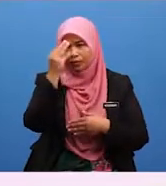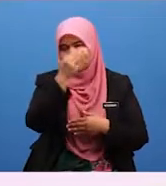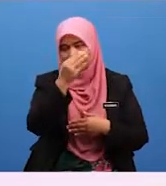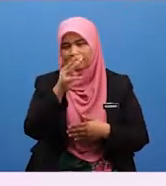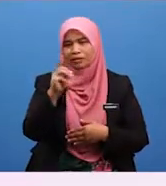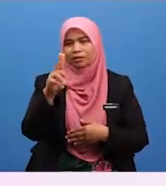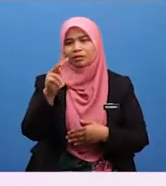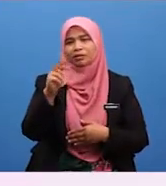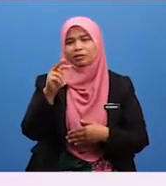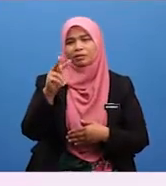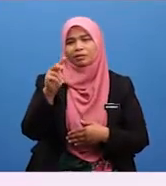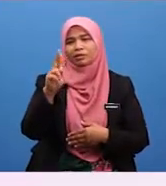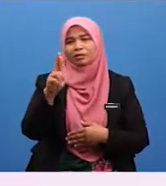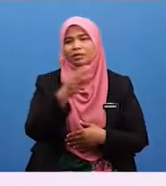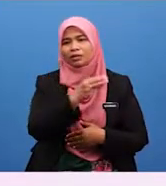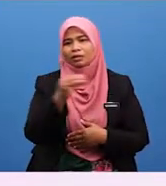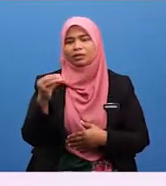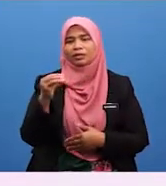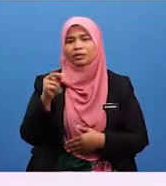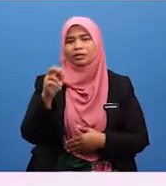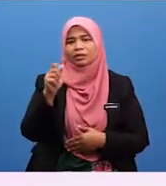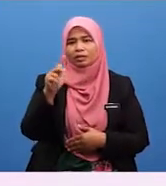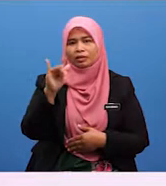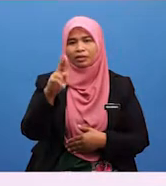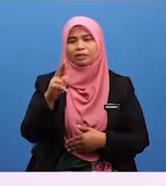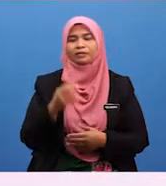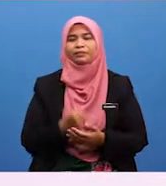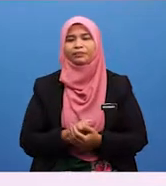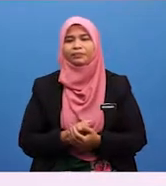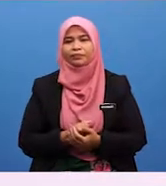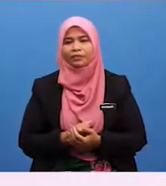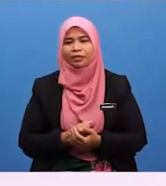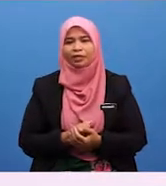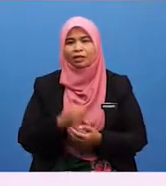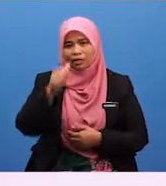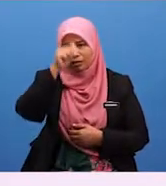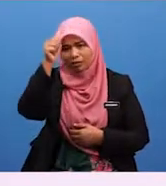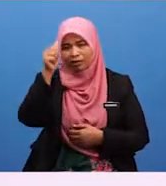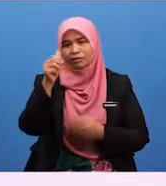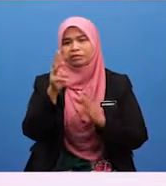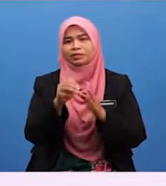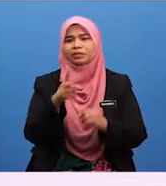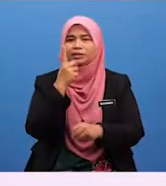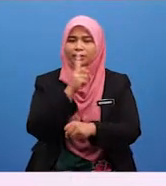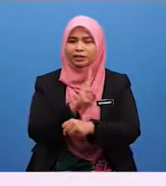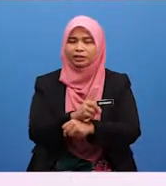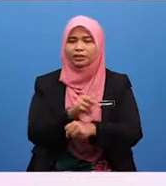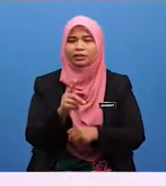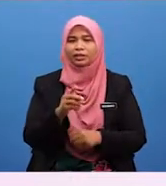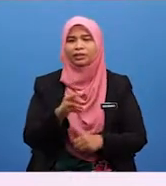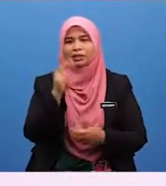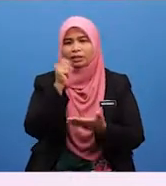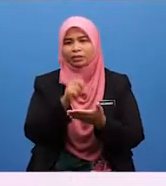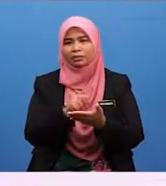dan Nakir, serta menghadapi soalan-soalan kubur. Allah SWT menjanjikan nikmat